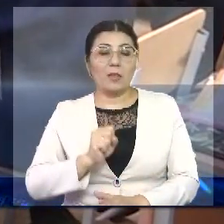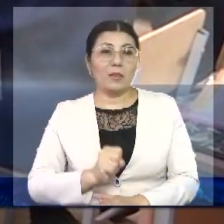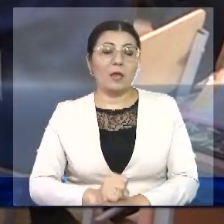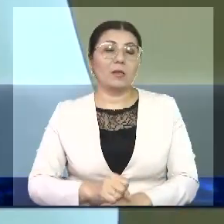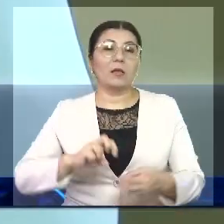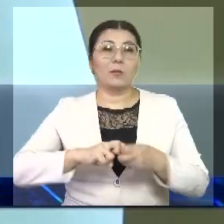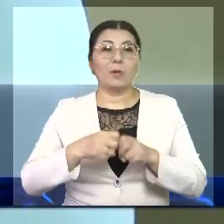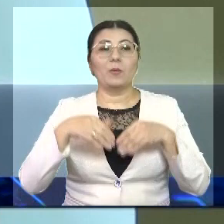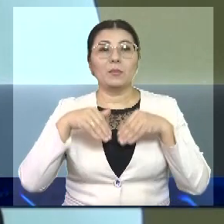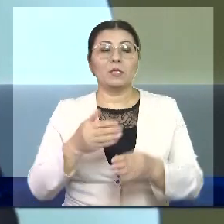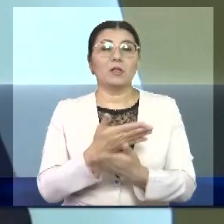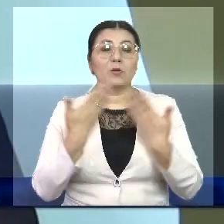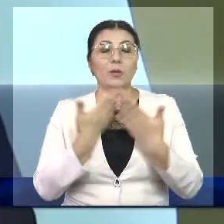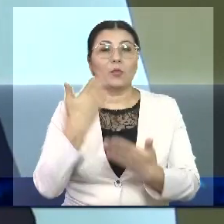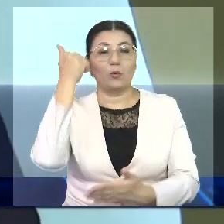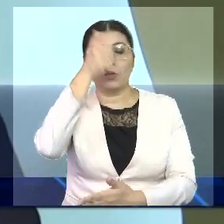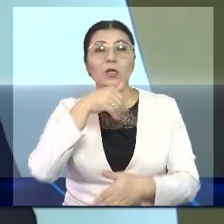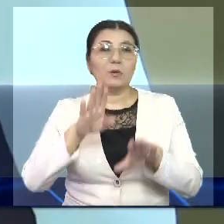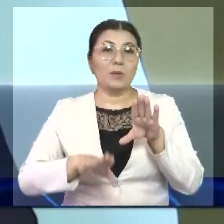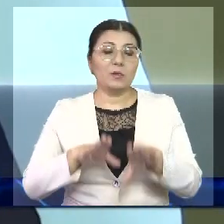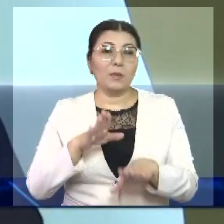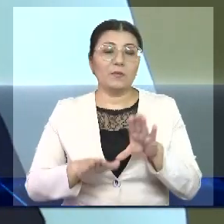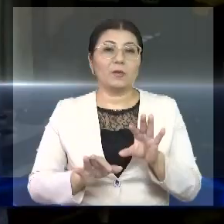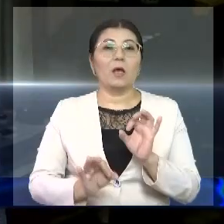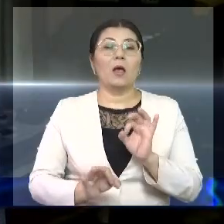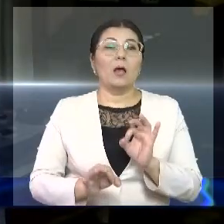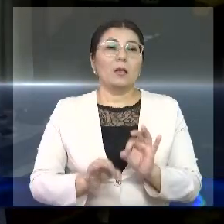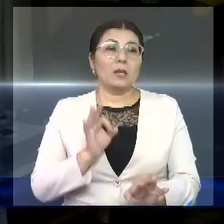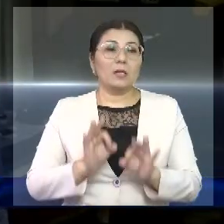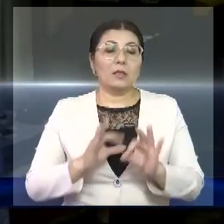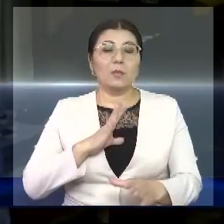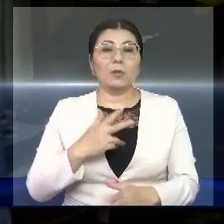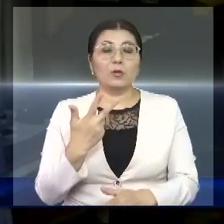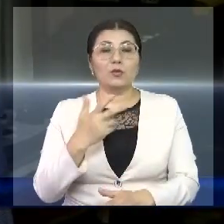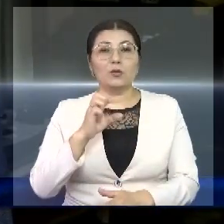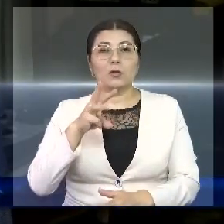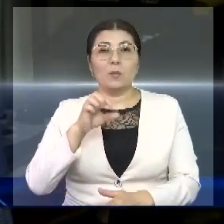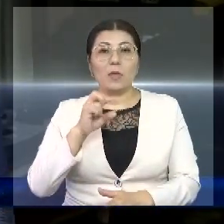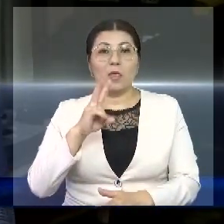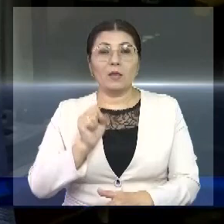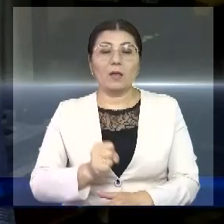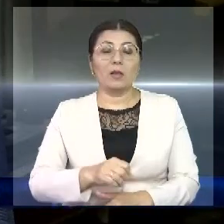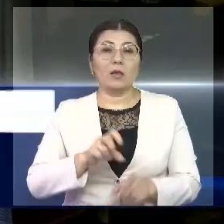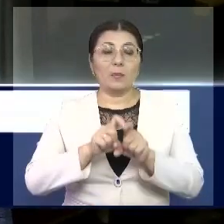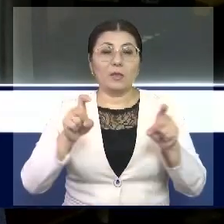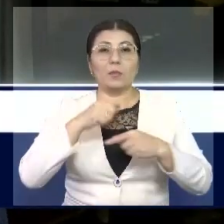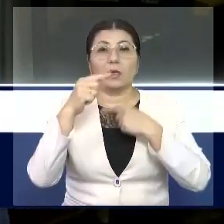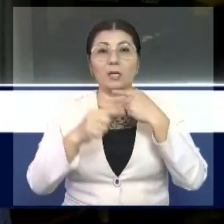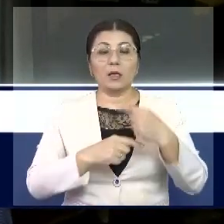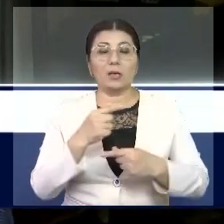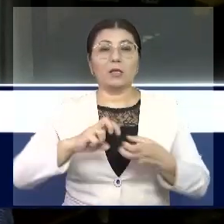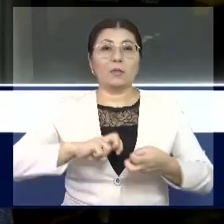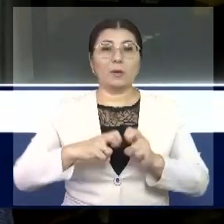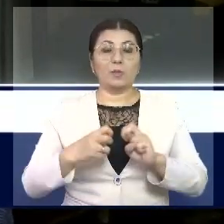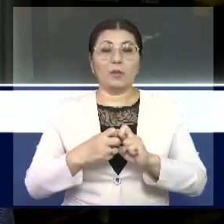түбегейлі шешілмегенімен өткен жылмен салыстырғанда оң жолға қойылған. Үш ауысымды мектептердің әрмен қарай